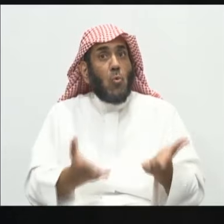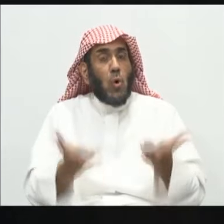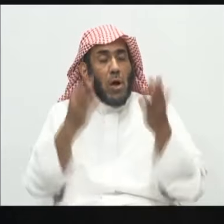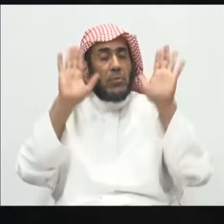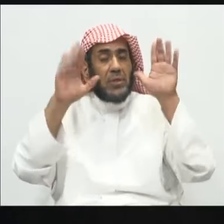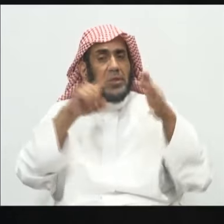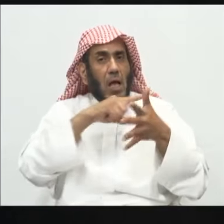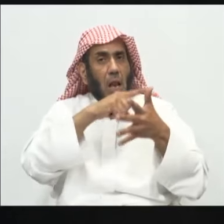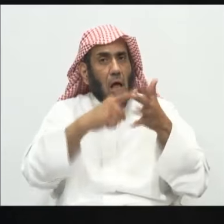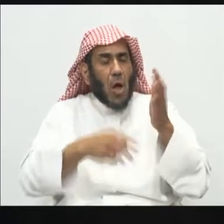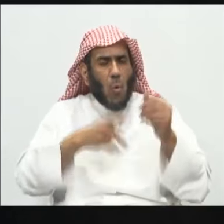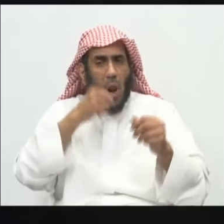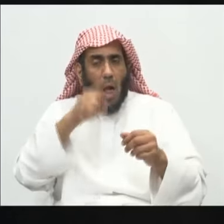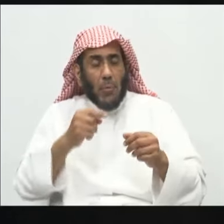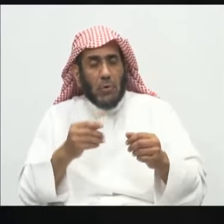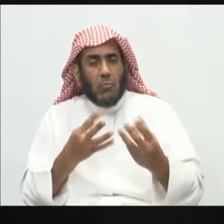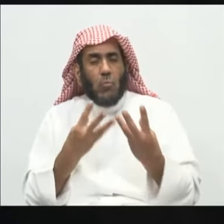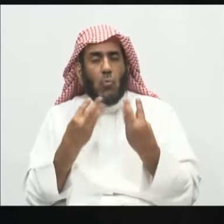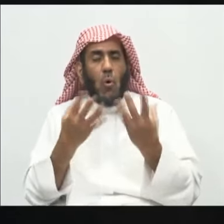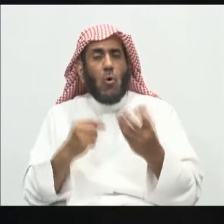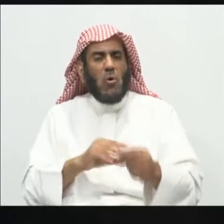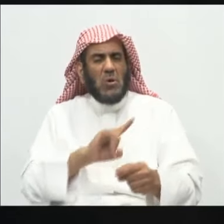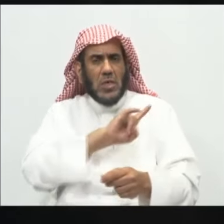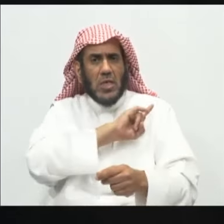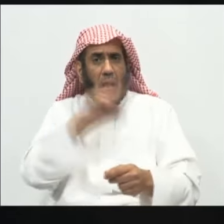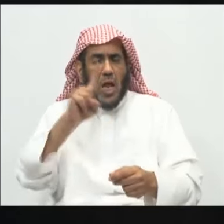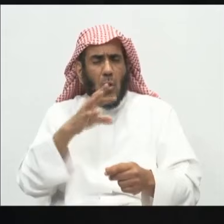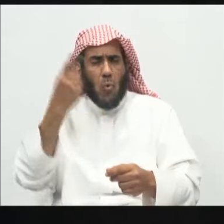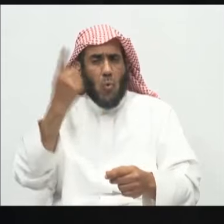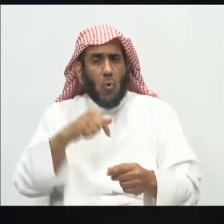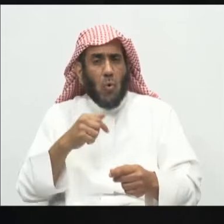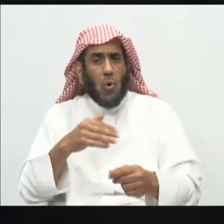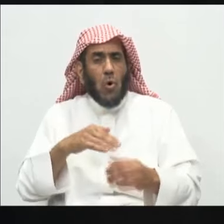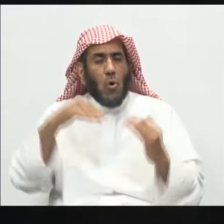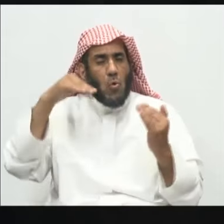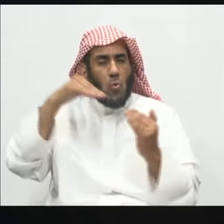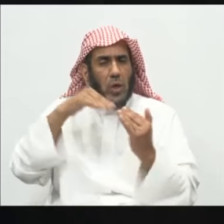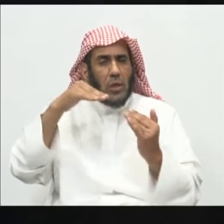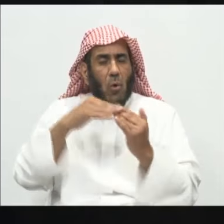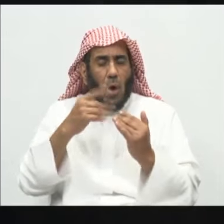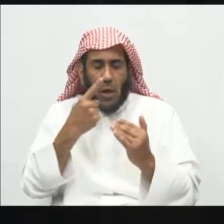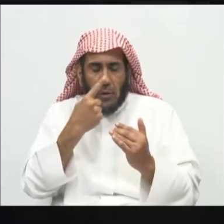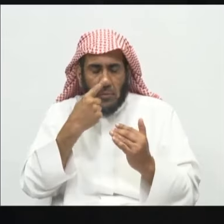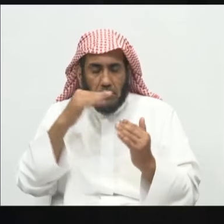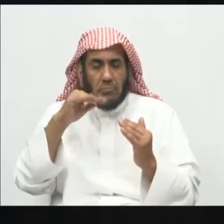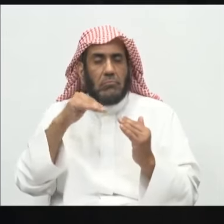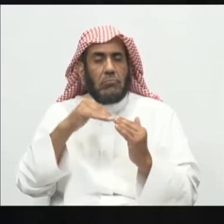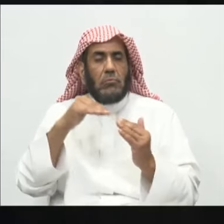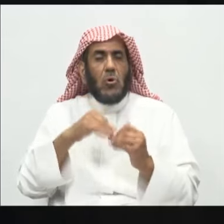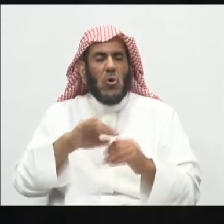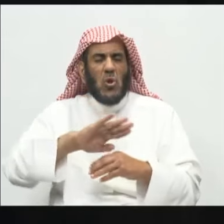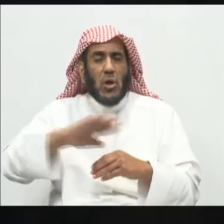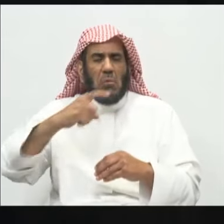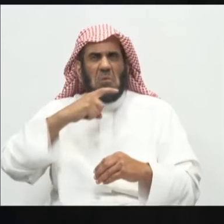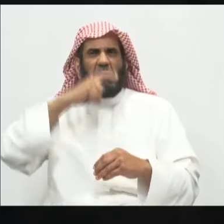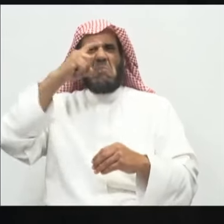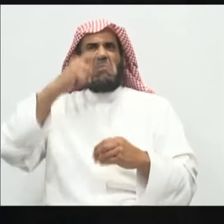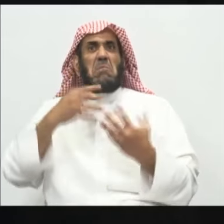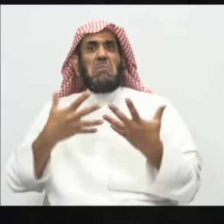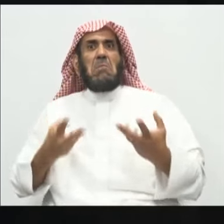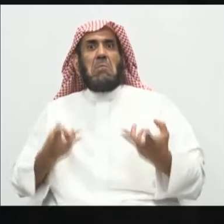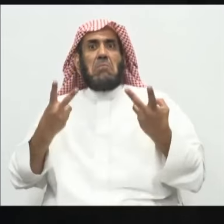وكذلك الامر المعروف والنهي عن المنكر والتواضع والتواضع تجنب التكبر معك